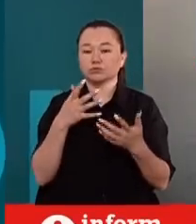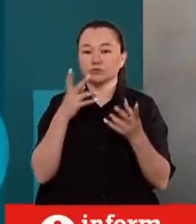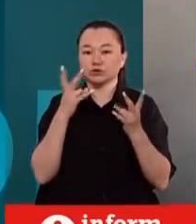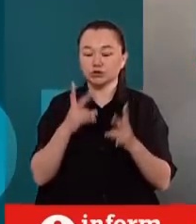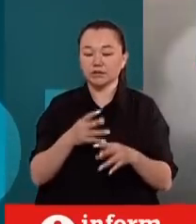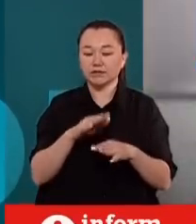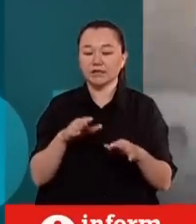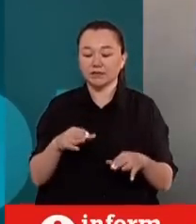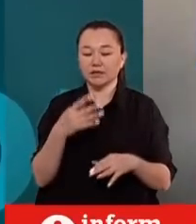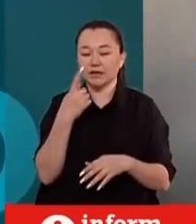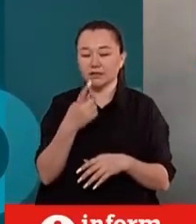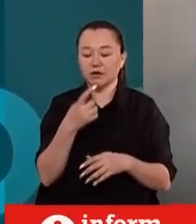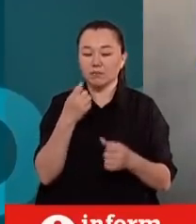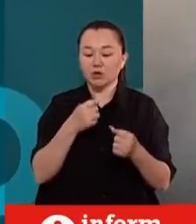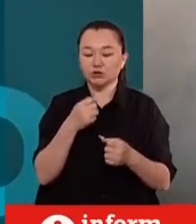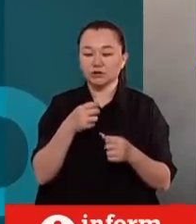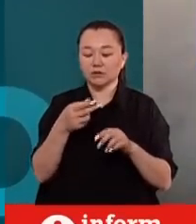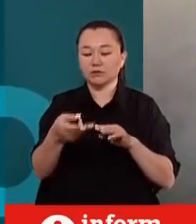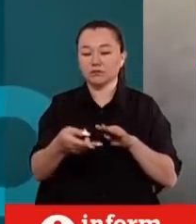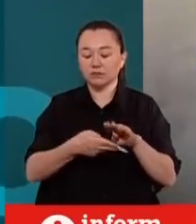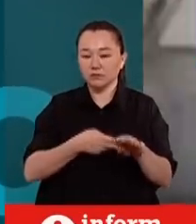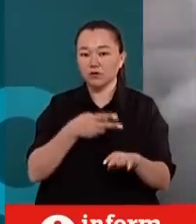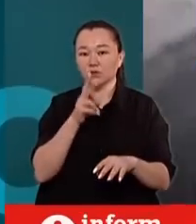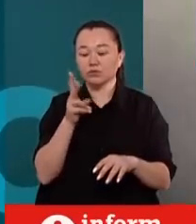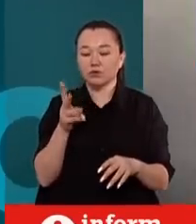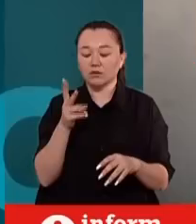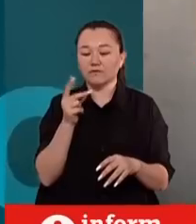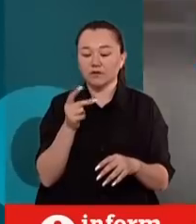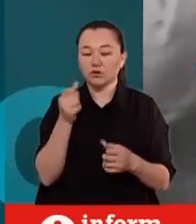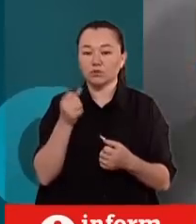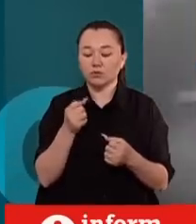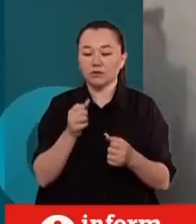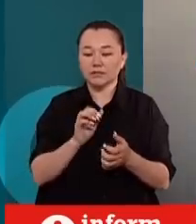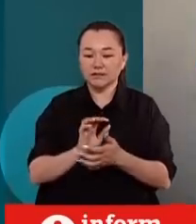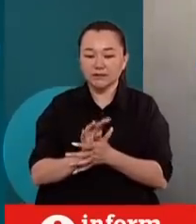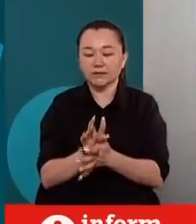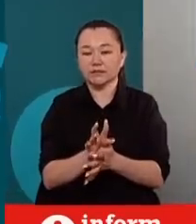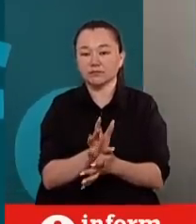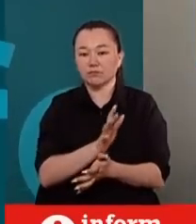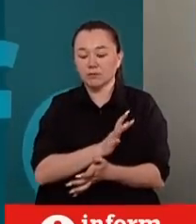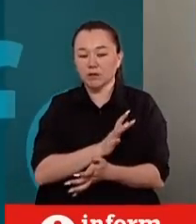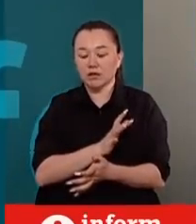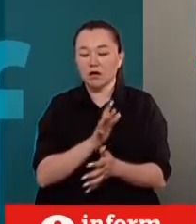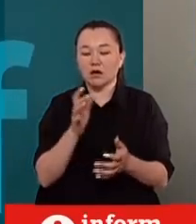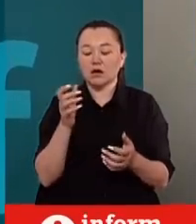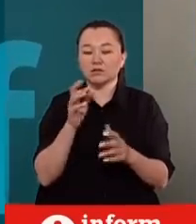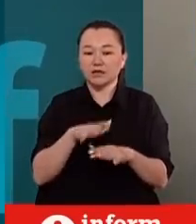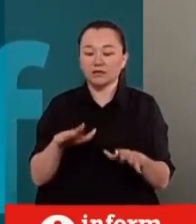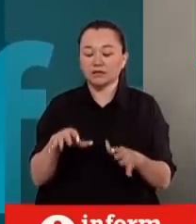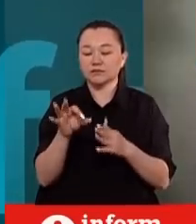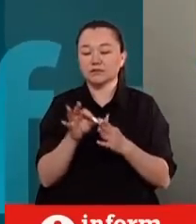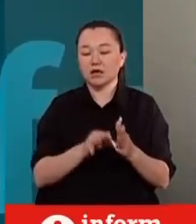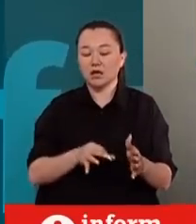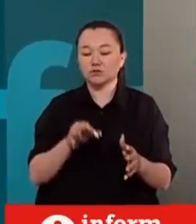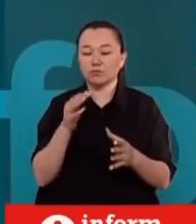кезінде балалардың бірі машинаның астында қалып қойса, енді бірі рөлге қысылып қалған. Қайта оқушылар көмекке дер